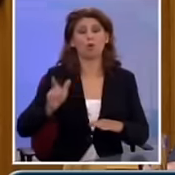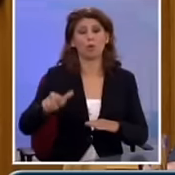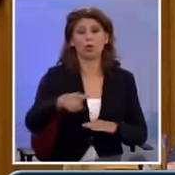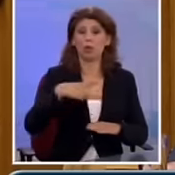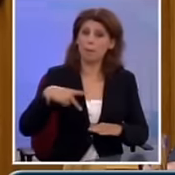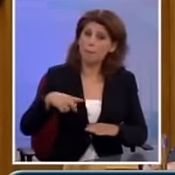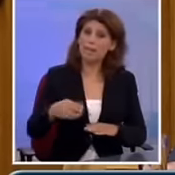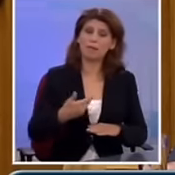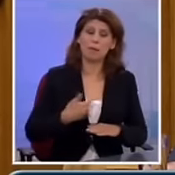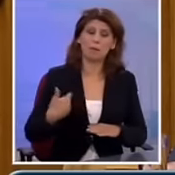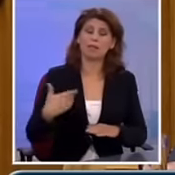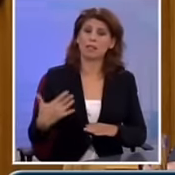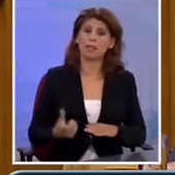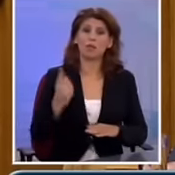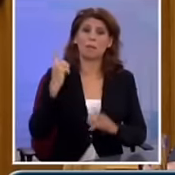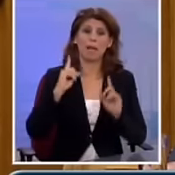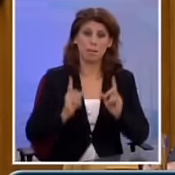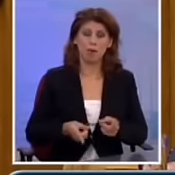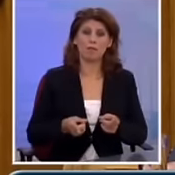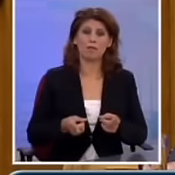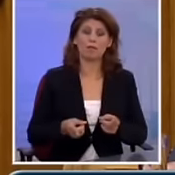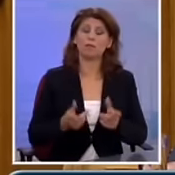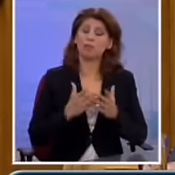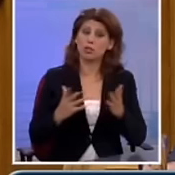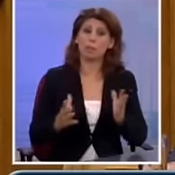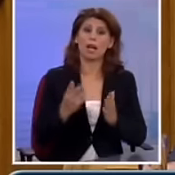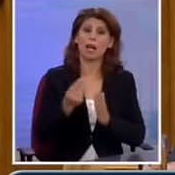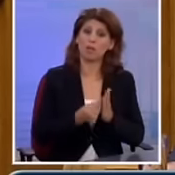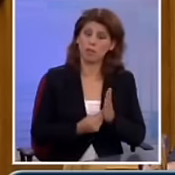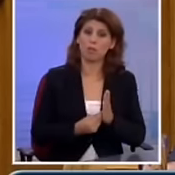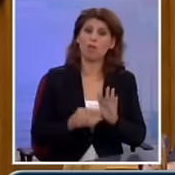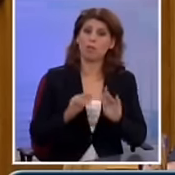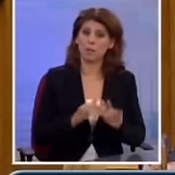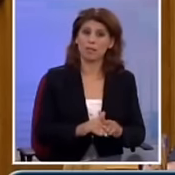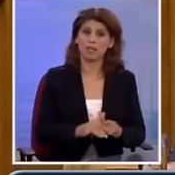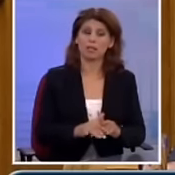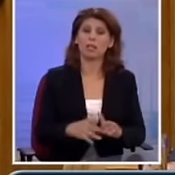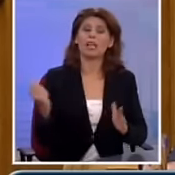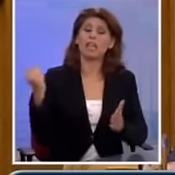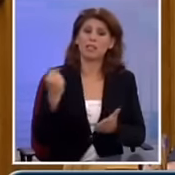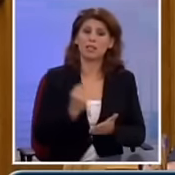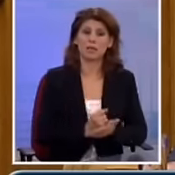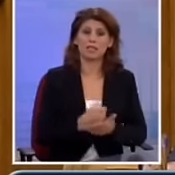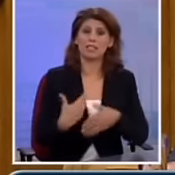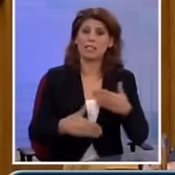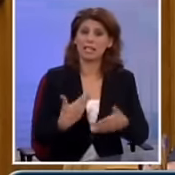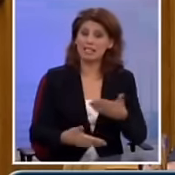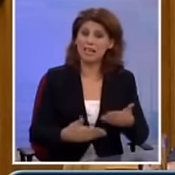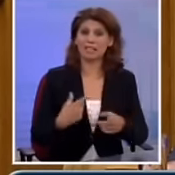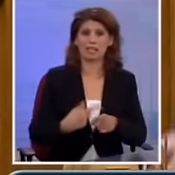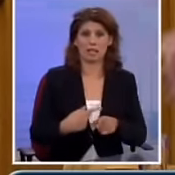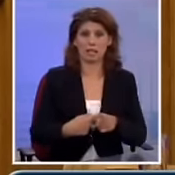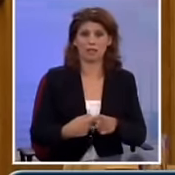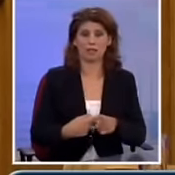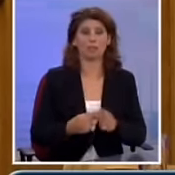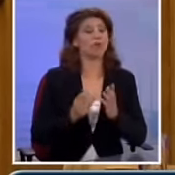εμάς για τη λήψη μιας απόφασης που σε μεγάλο βαθμό θα επηρεάσει και θα σφραγίσει την εξέλιξη της χώρας και